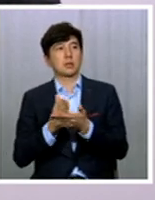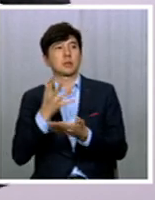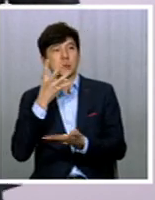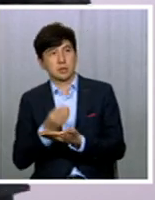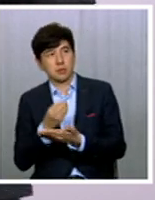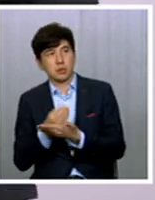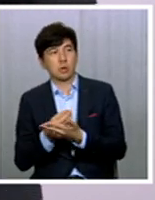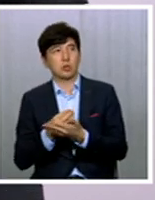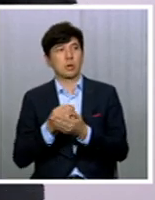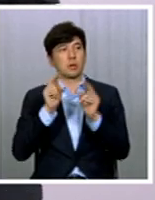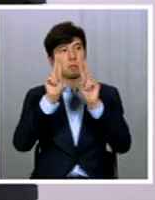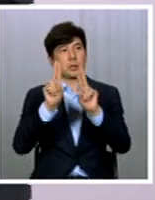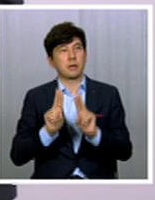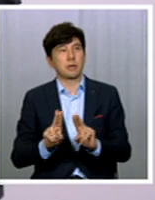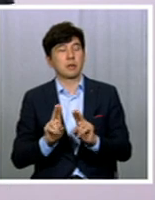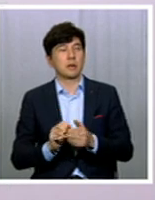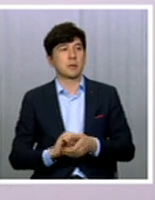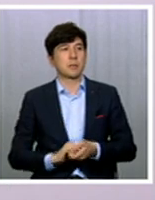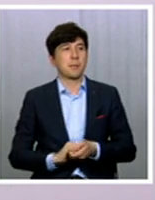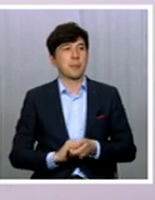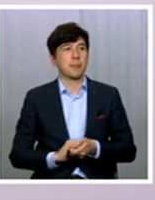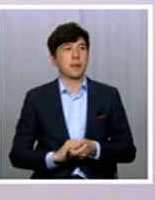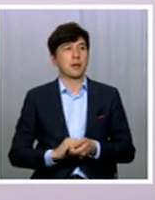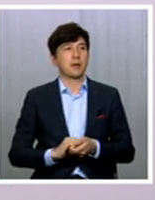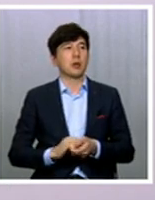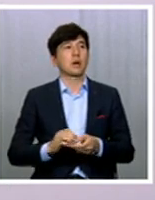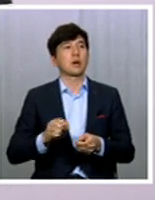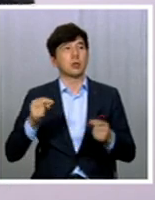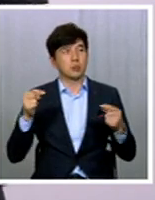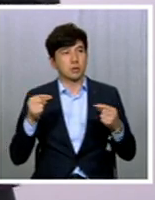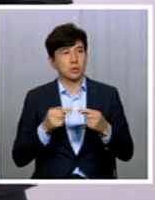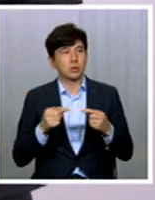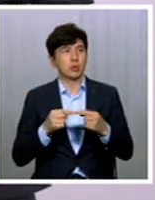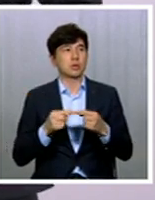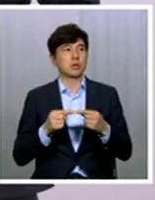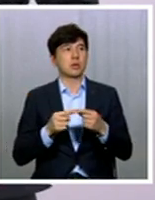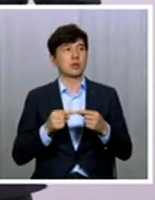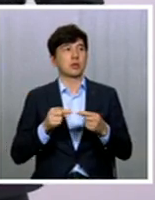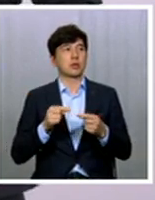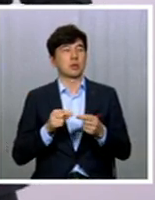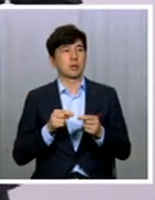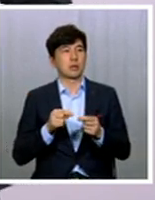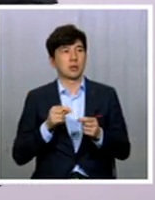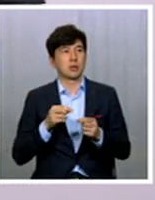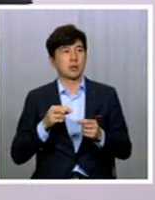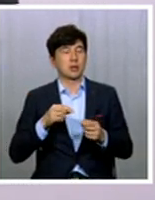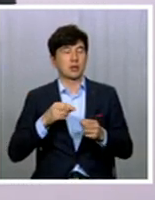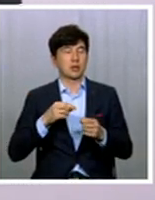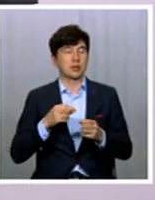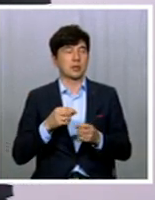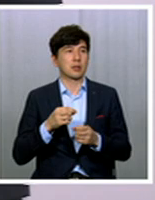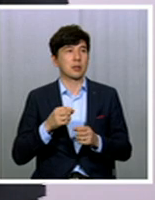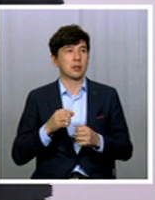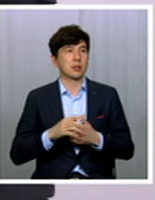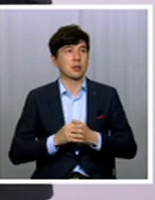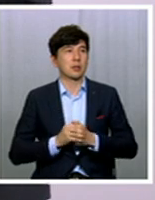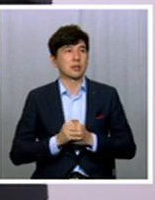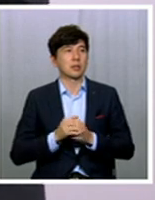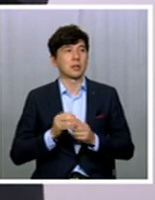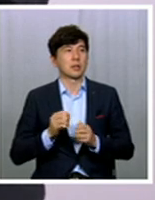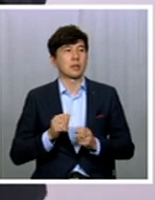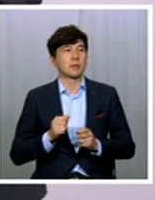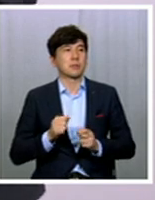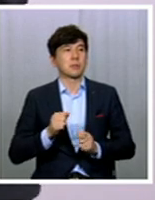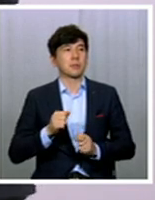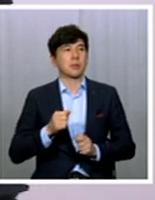ерекшелігіне тоқталып өтетін болсақ, нақты бір өнімді өндірмейді, яғни ерекшелігі ол жерде көптеген өнімнің түрлері өндіріледі сәйкесінше. Сонымен